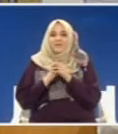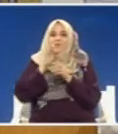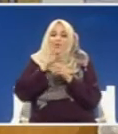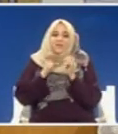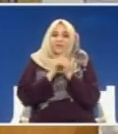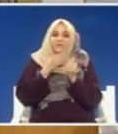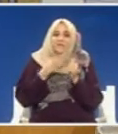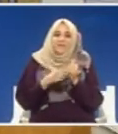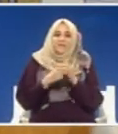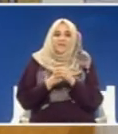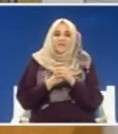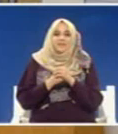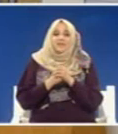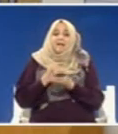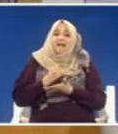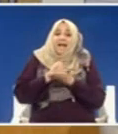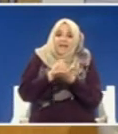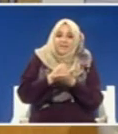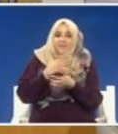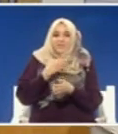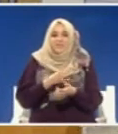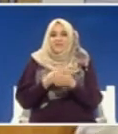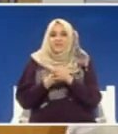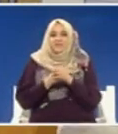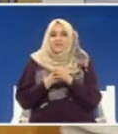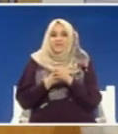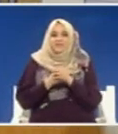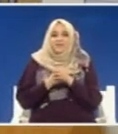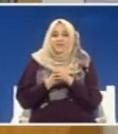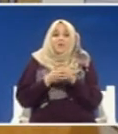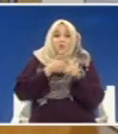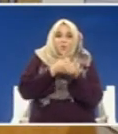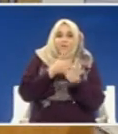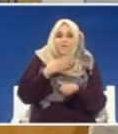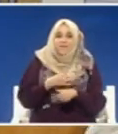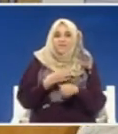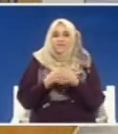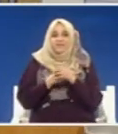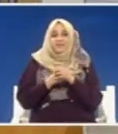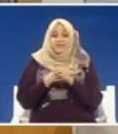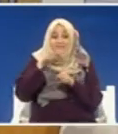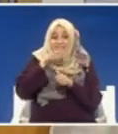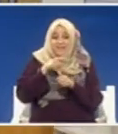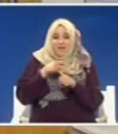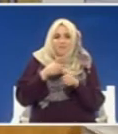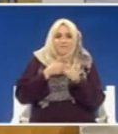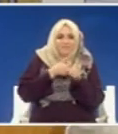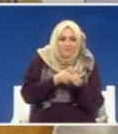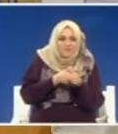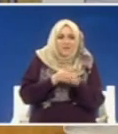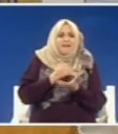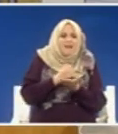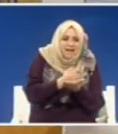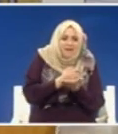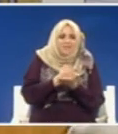الولد، وأن يكون مساندين للولد، وأن يكون تابعين للولد. فهذا التبعية وهذا الحنان